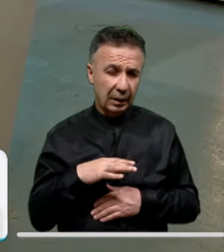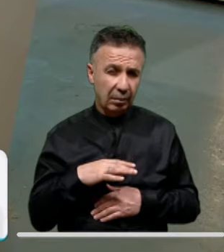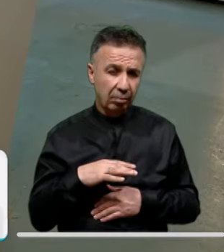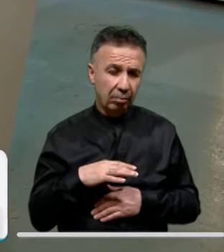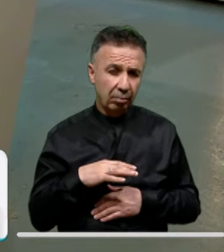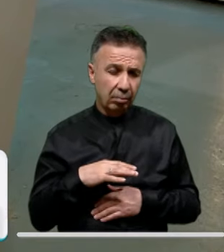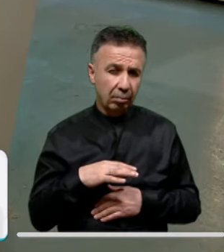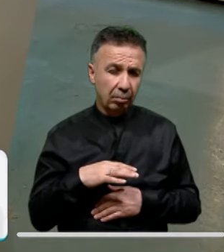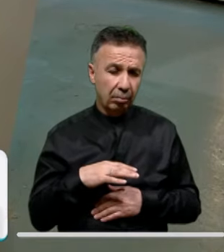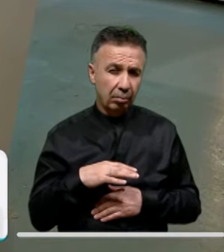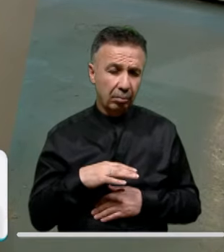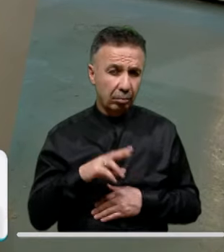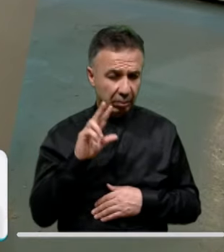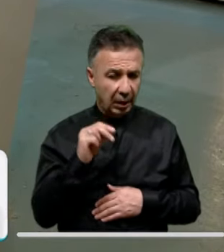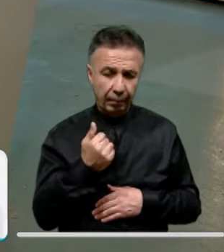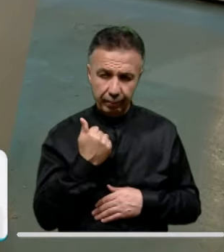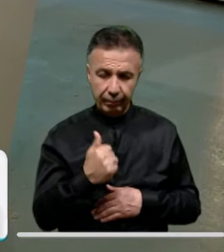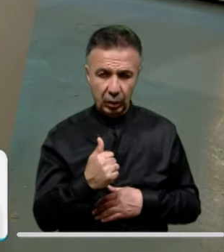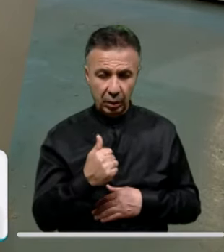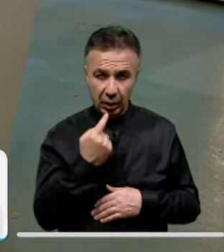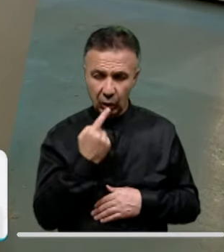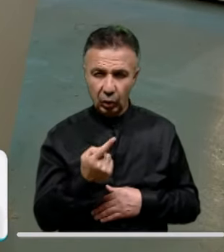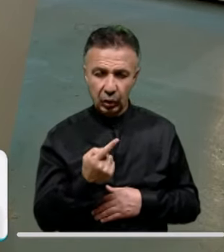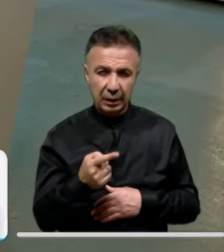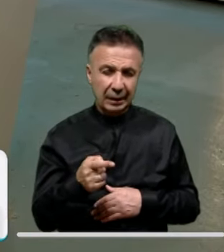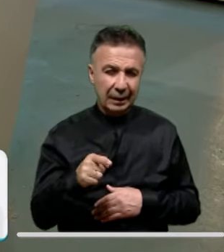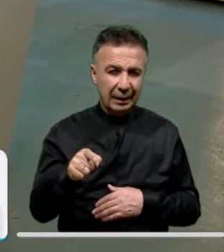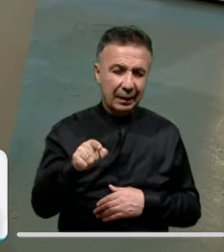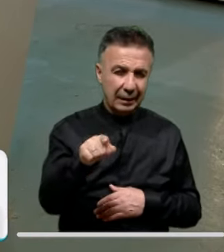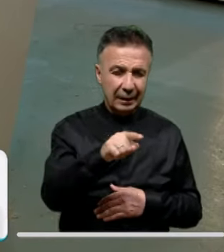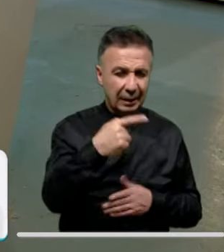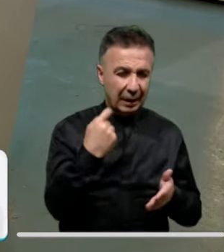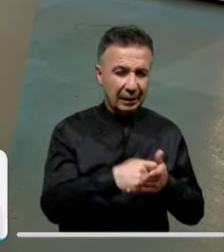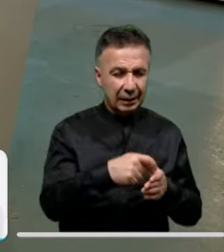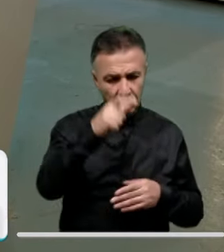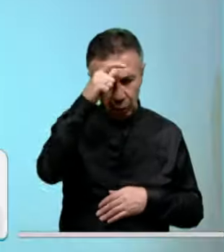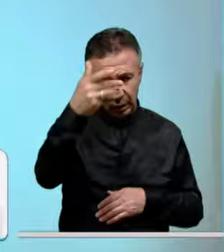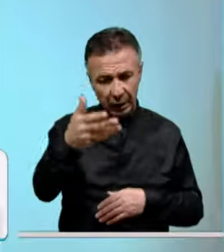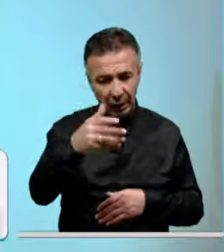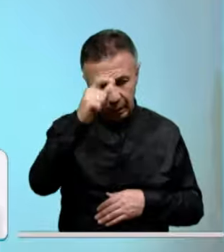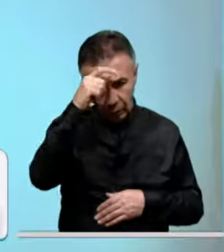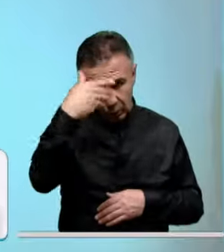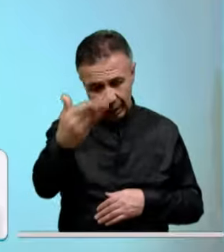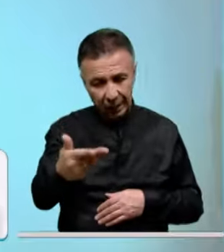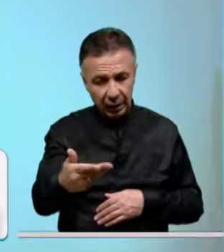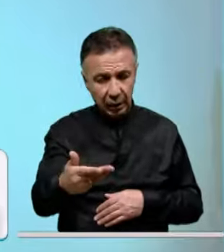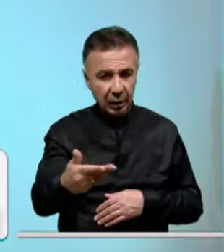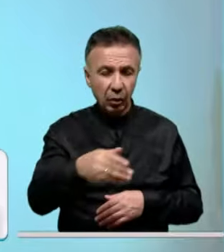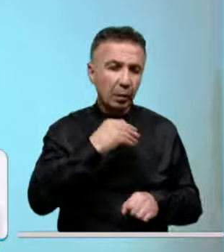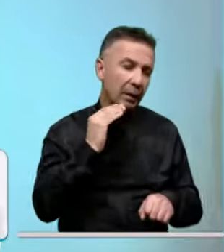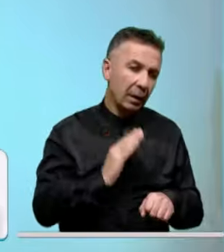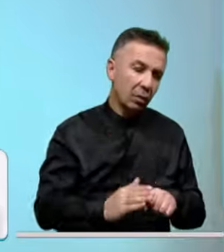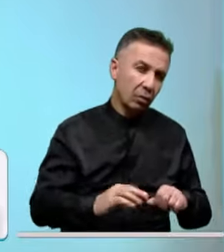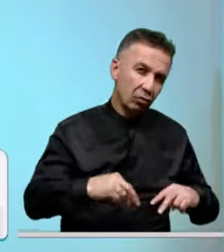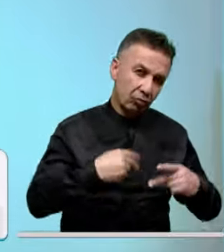karşılık veriyoruz. Biz de sizin kurbanınızı sizin adınıza yurt dışında kesiyoruz. Bu vekalettir. Sözlü olarak